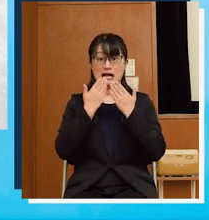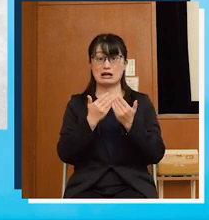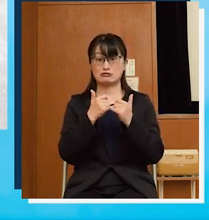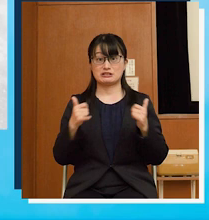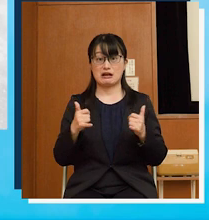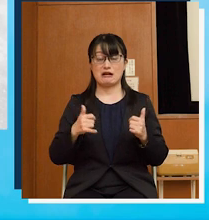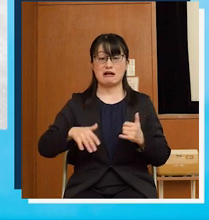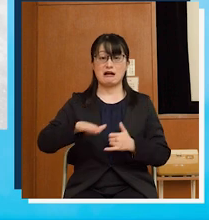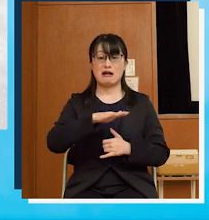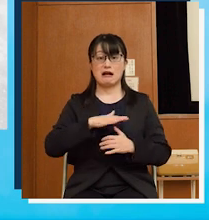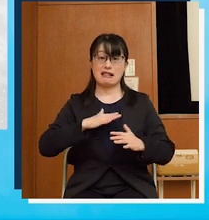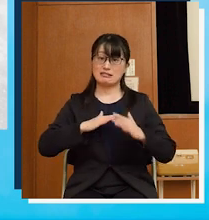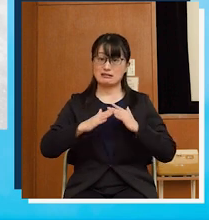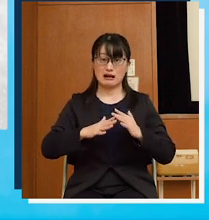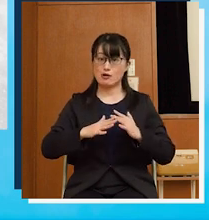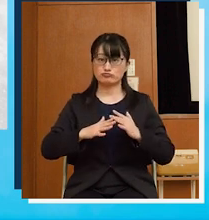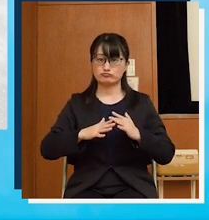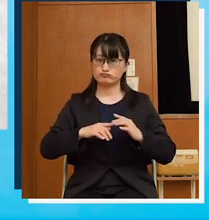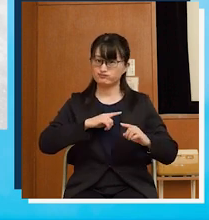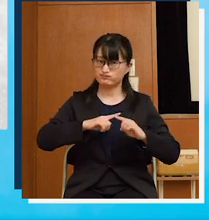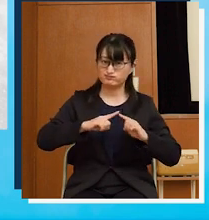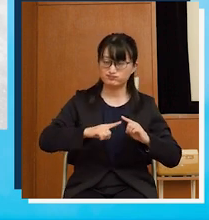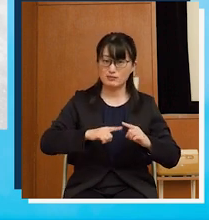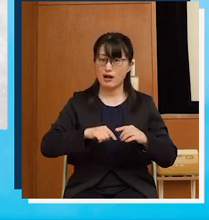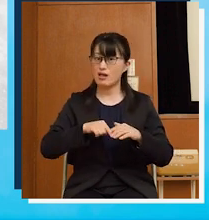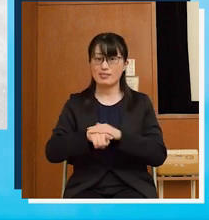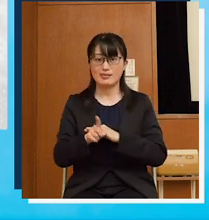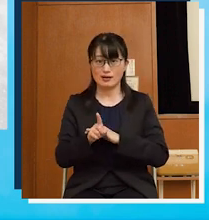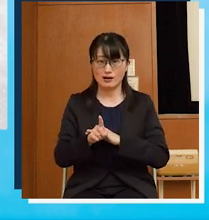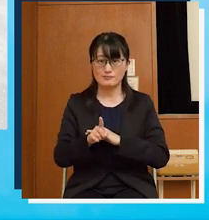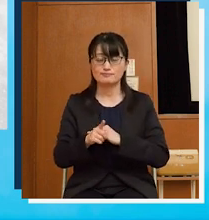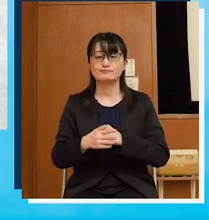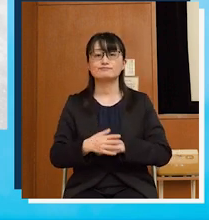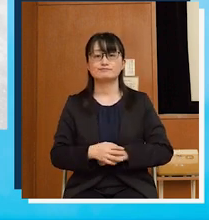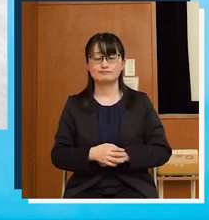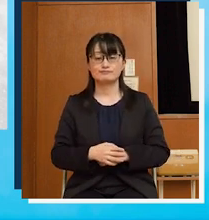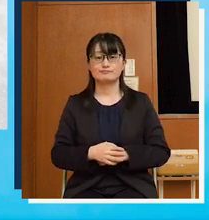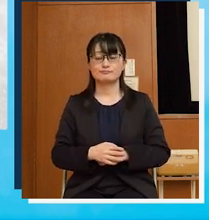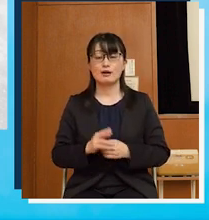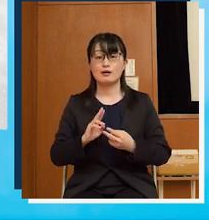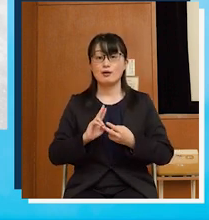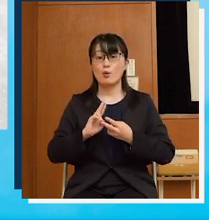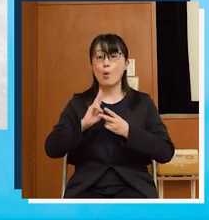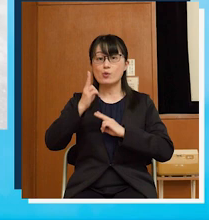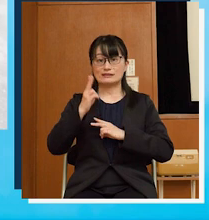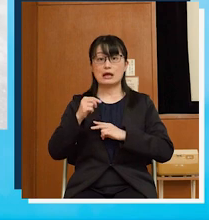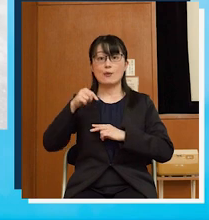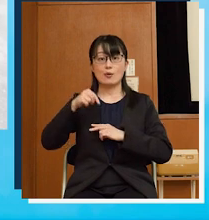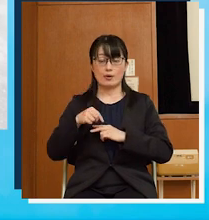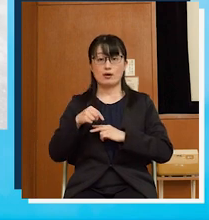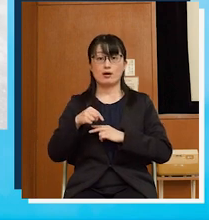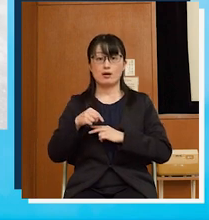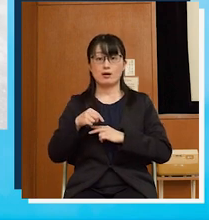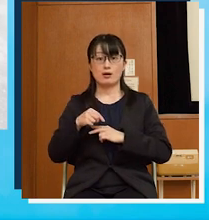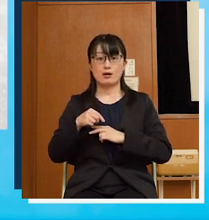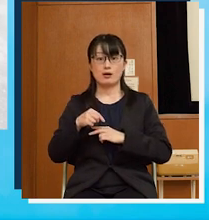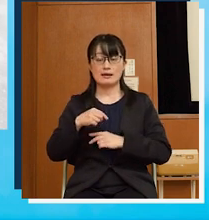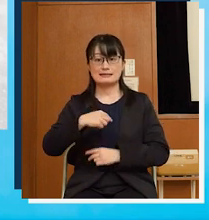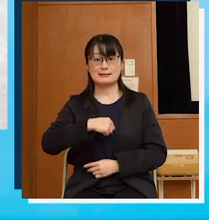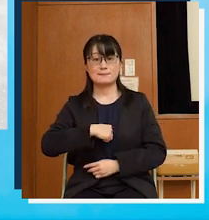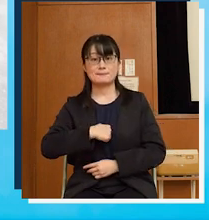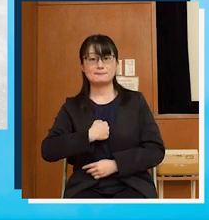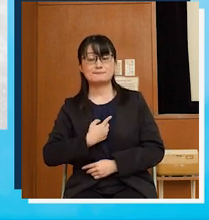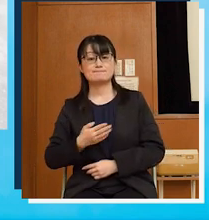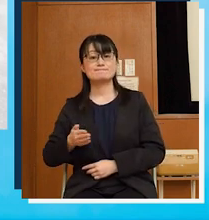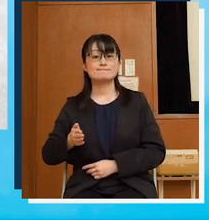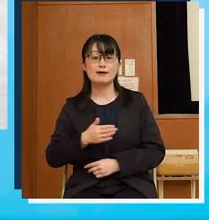えこれはもう先ほどもこれも知事言いましたけども沖縄というのはですねこれまで自らですね